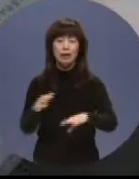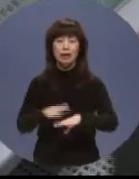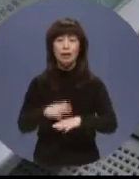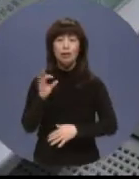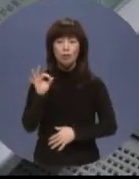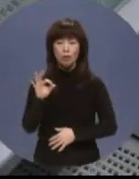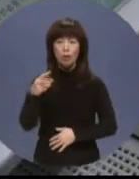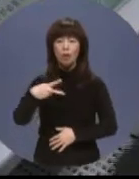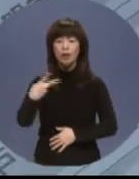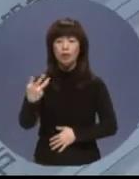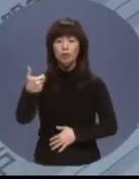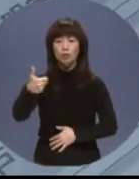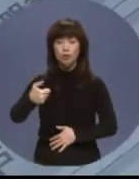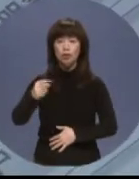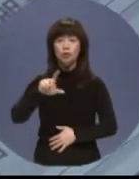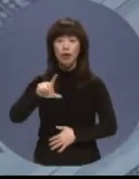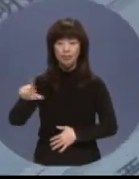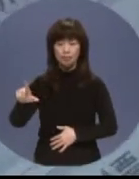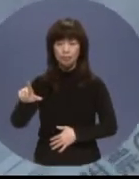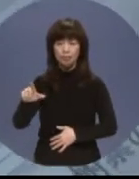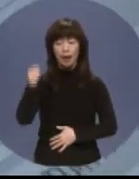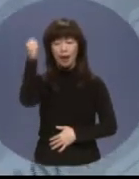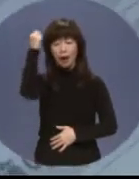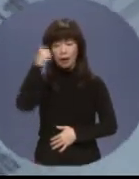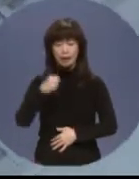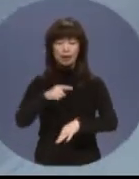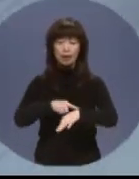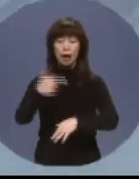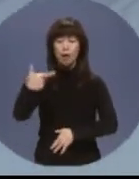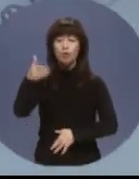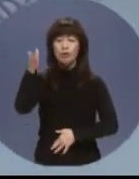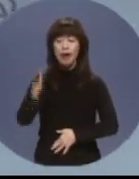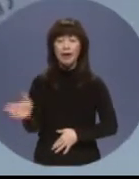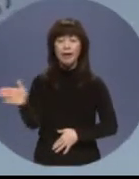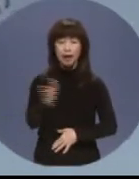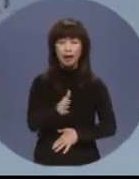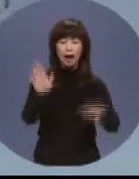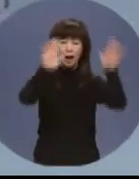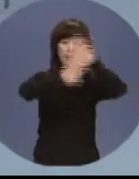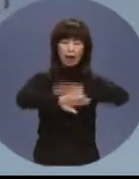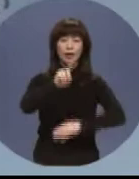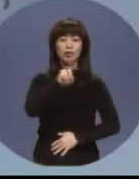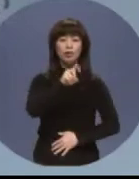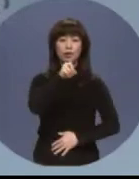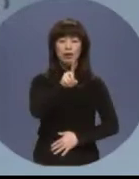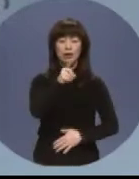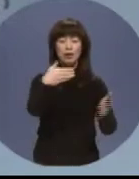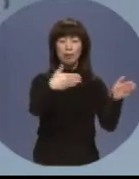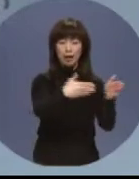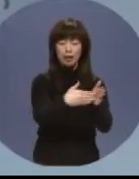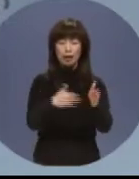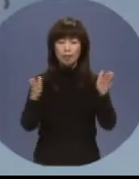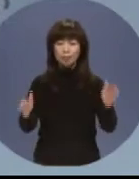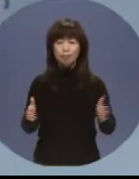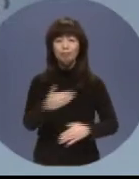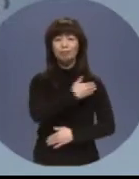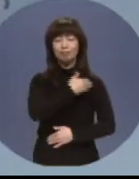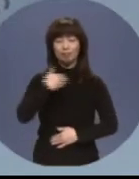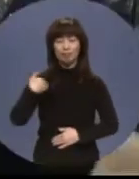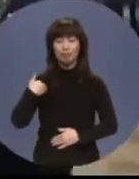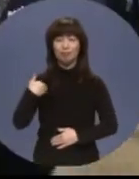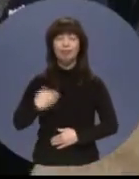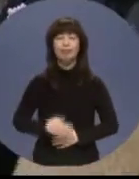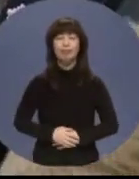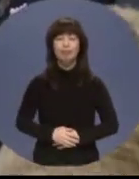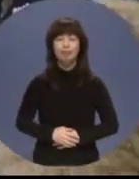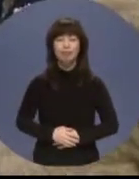料250円、朝6時半から夜11時の間利用可能です。